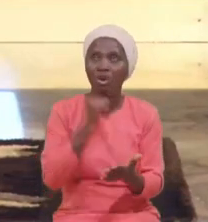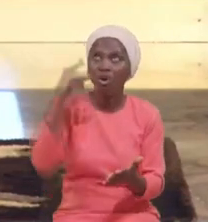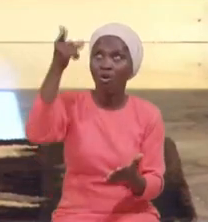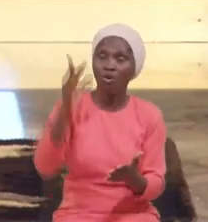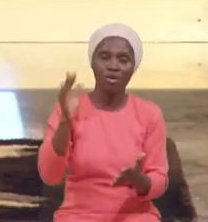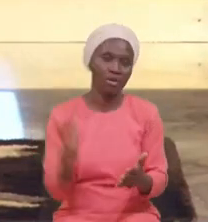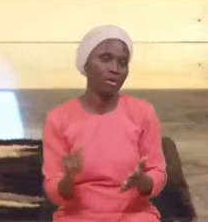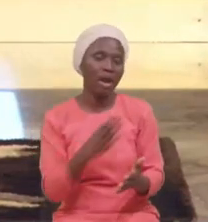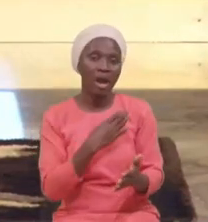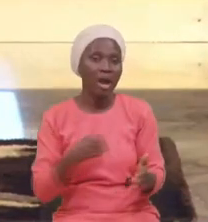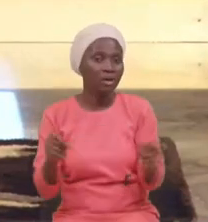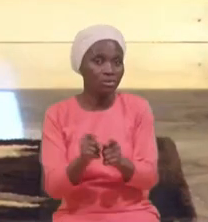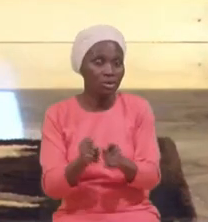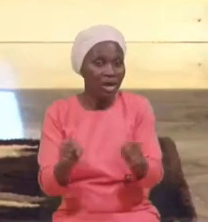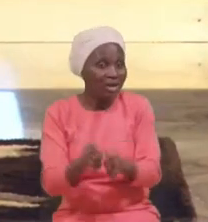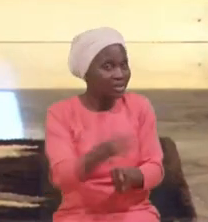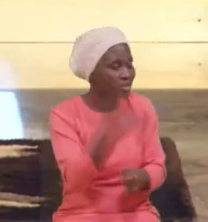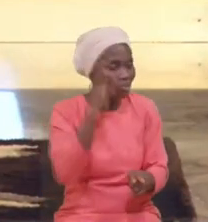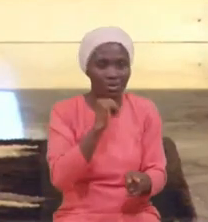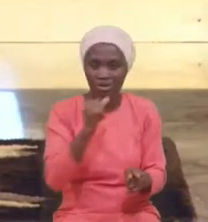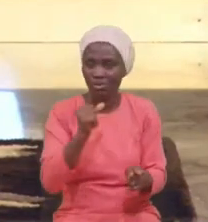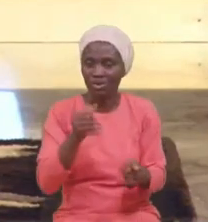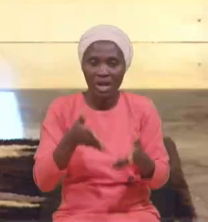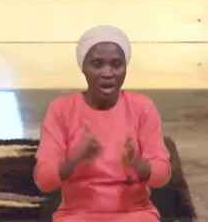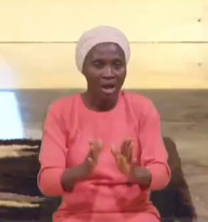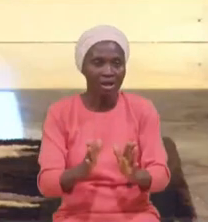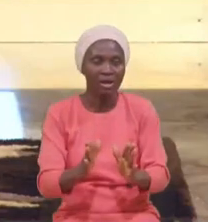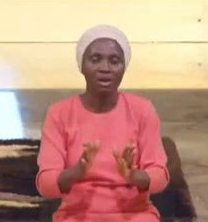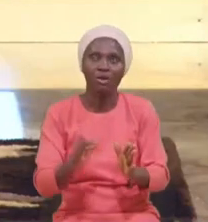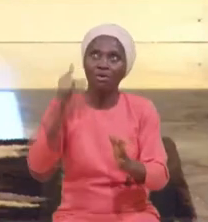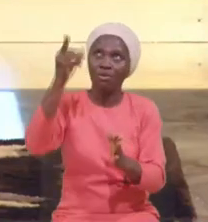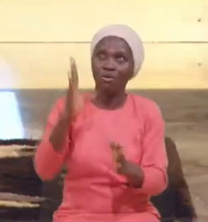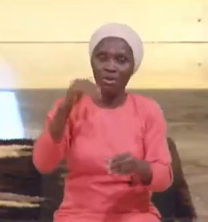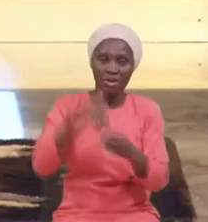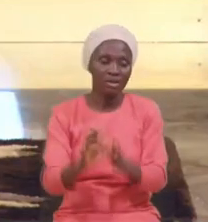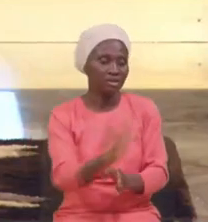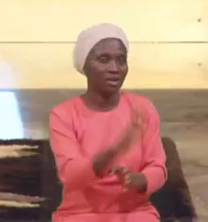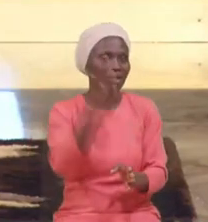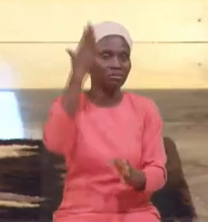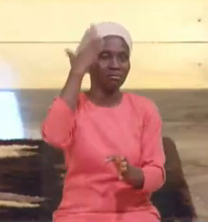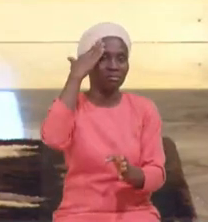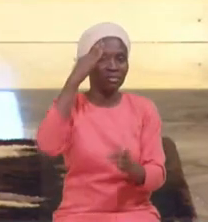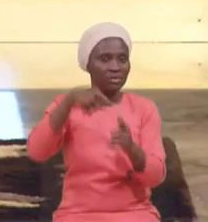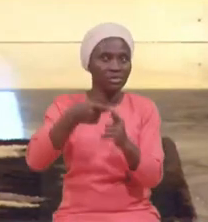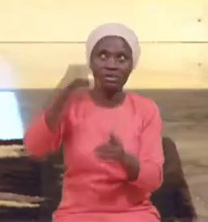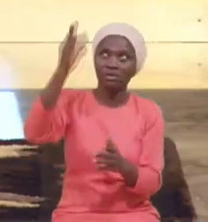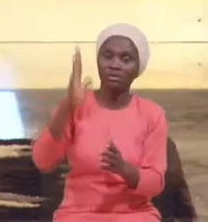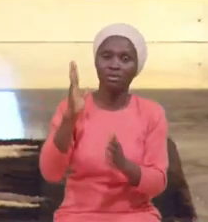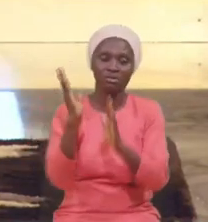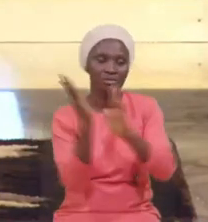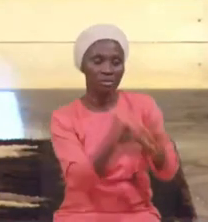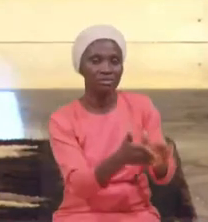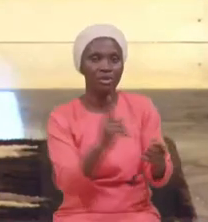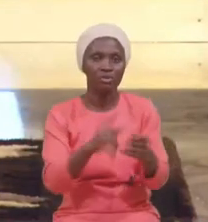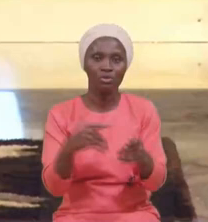impurs. Et comme ils ne se sont pas souciés de connaître Dieu, Dieu les